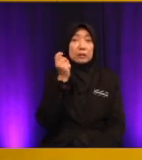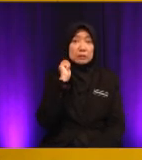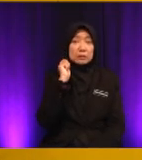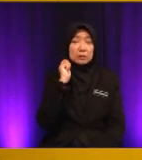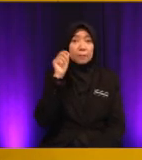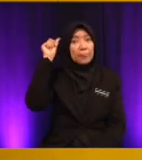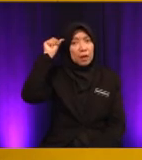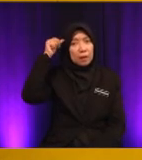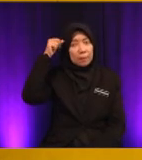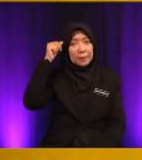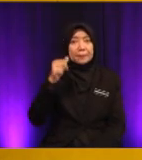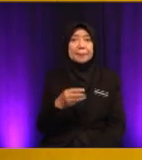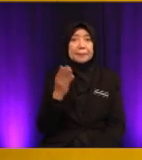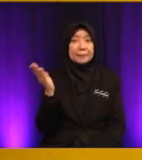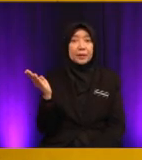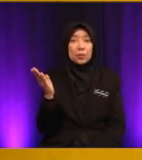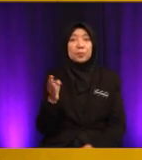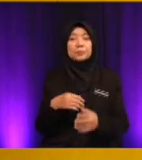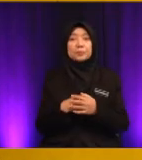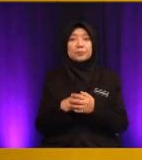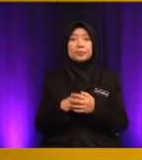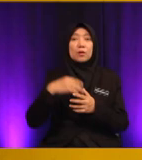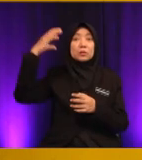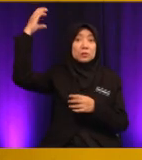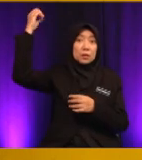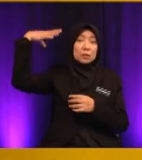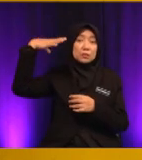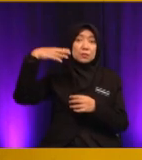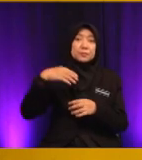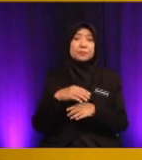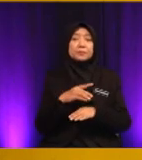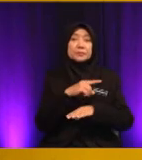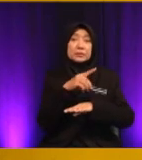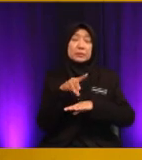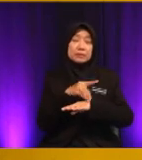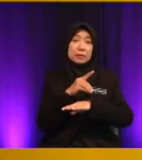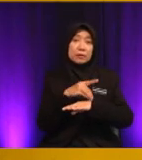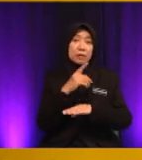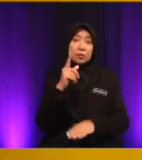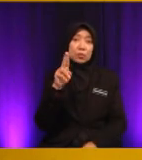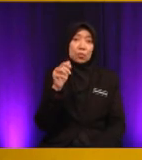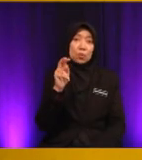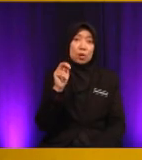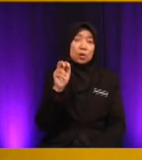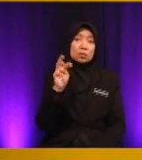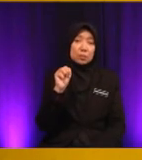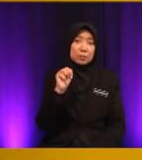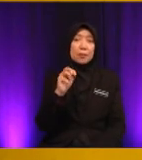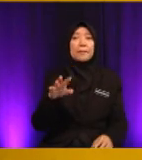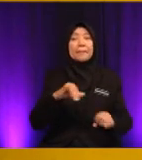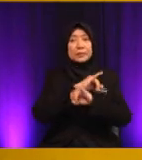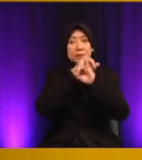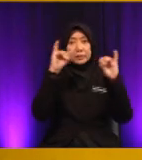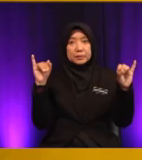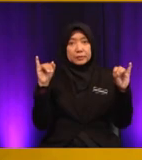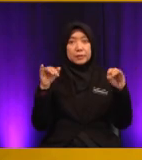beliau menganggap bahwa sinar Cahaya merupakan Zara Zara ataupun Quantum maka beliau dapat menerangkan spektrum